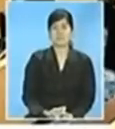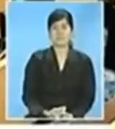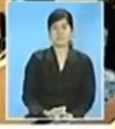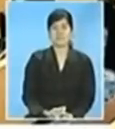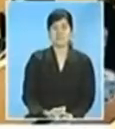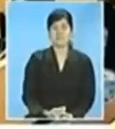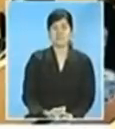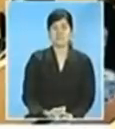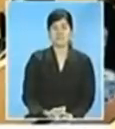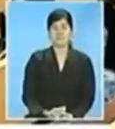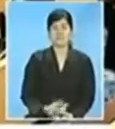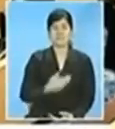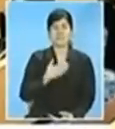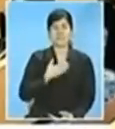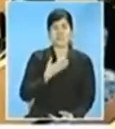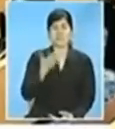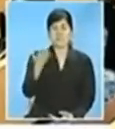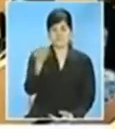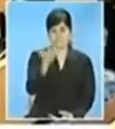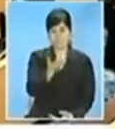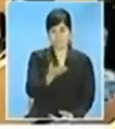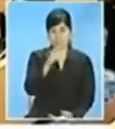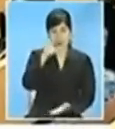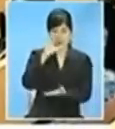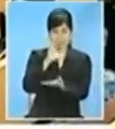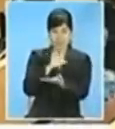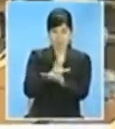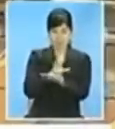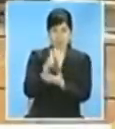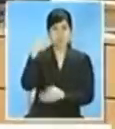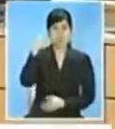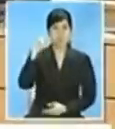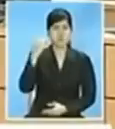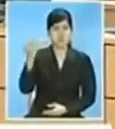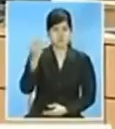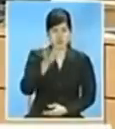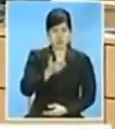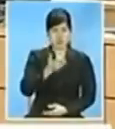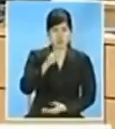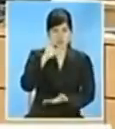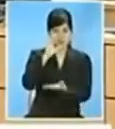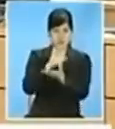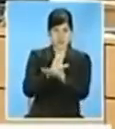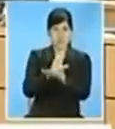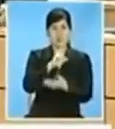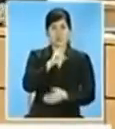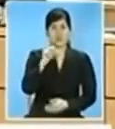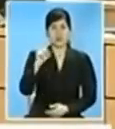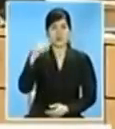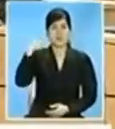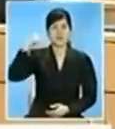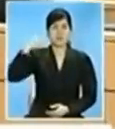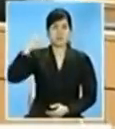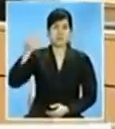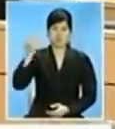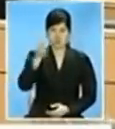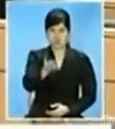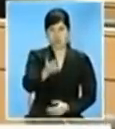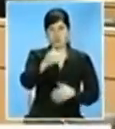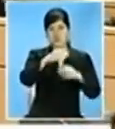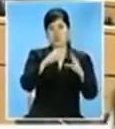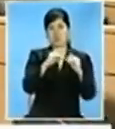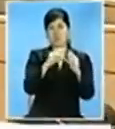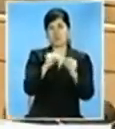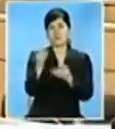ผมขอเชิญตำรวจรัฐสภาที่เป็นผู้หญิงครับขอเชิญเข้าห้องประชุมครับตำรวจรัฐสภาที่เป็นผู้หญิงนะฮะขอ